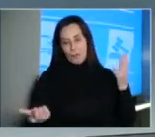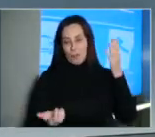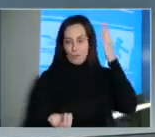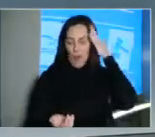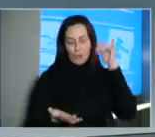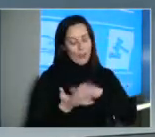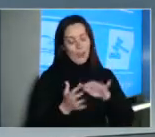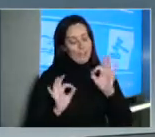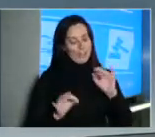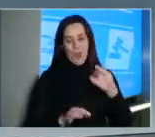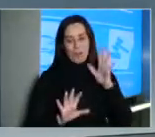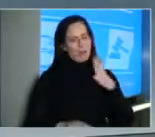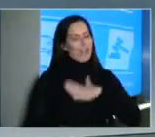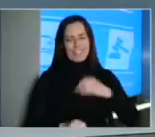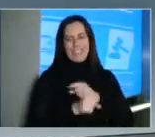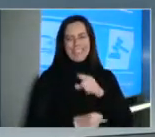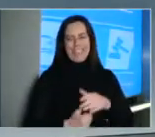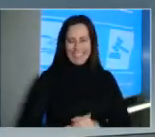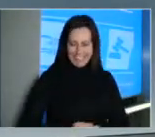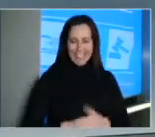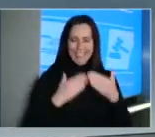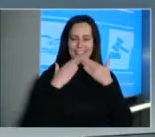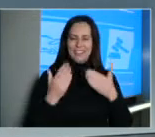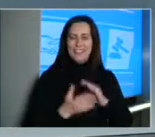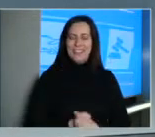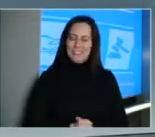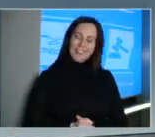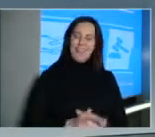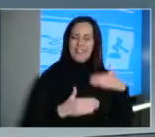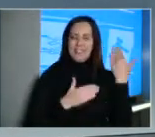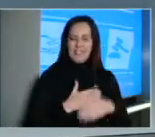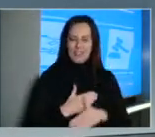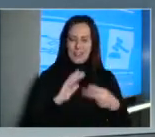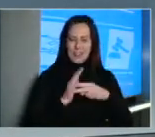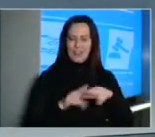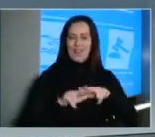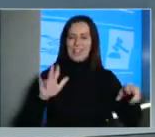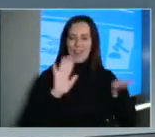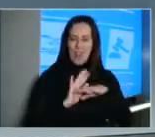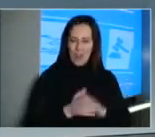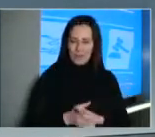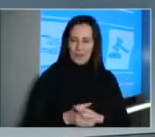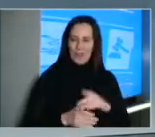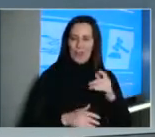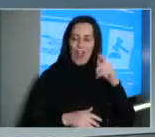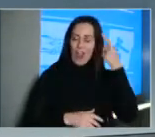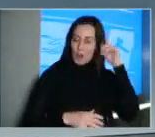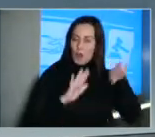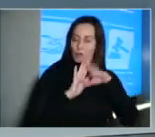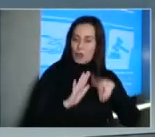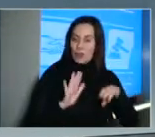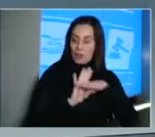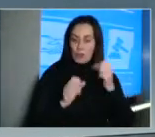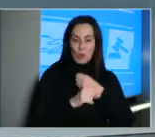יורק על אנשים, למרות שנורא רציתי לעשות את זה. תודה רבה לך, שני. זהו, סיימנו תוכנית של סטטוס חוק. רעיונות לחוקים שאתם מרגישים